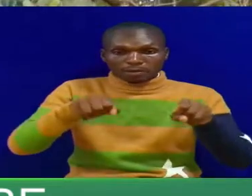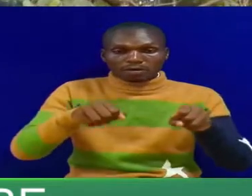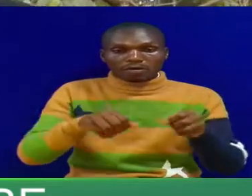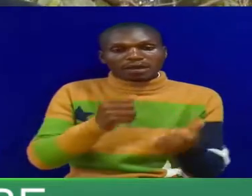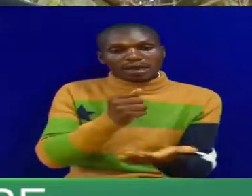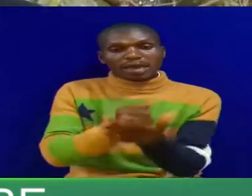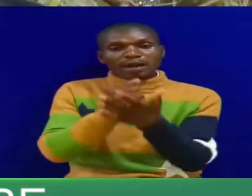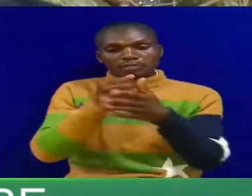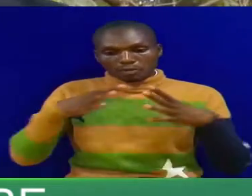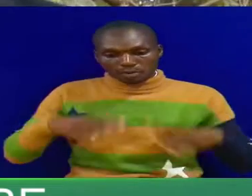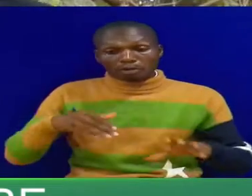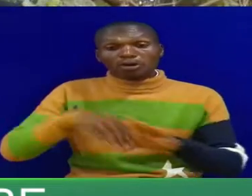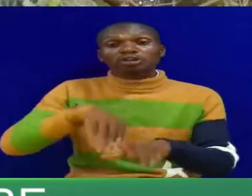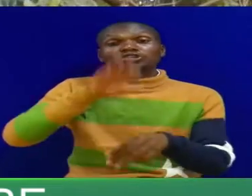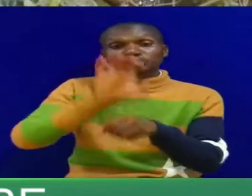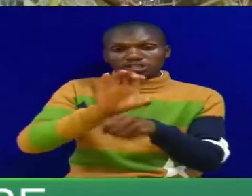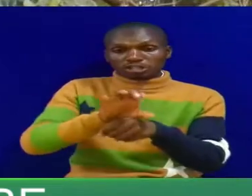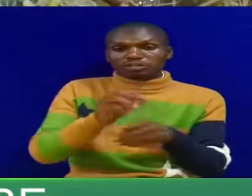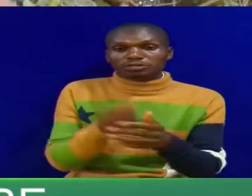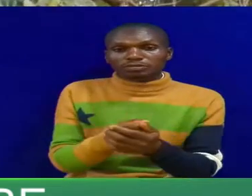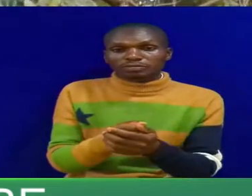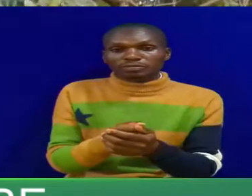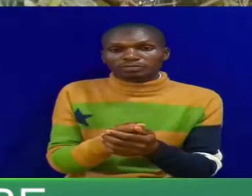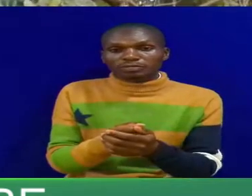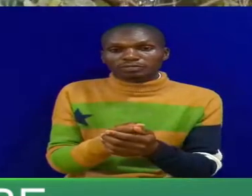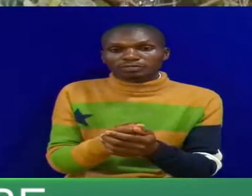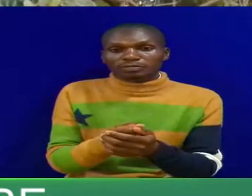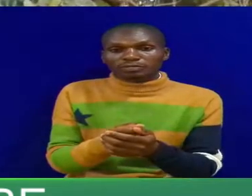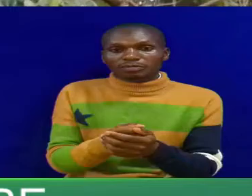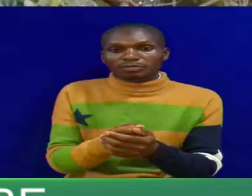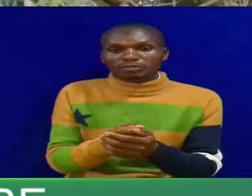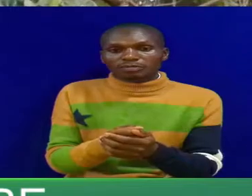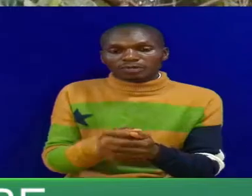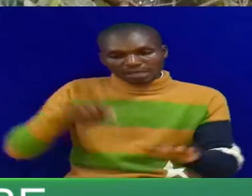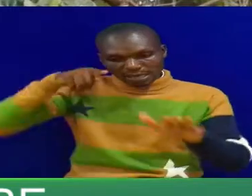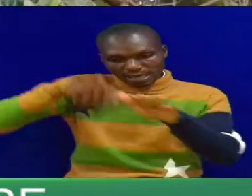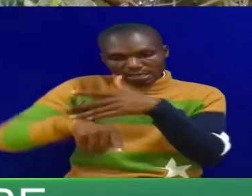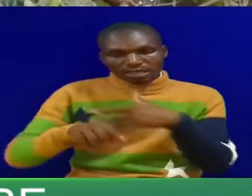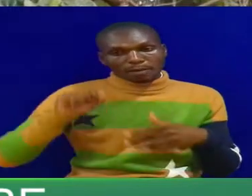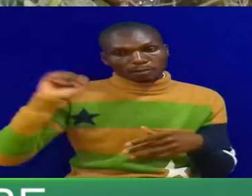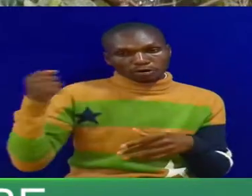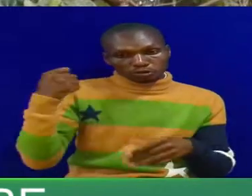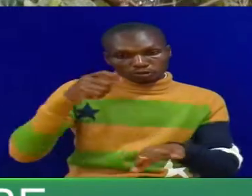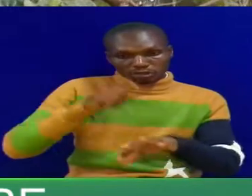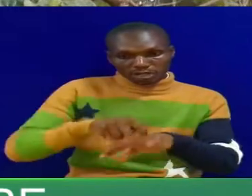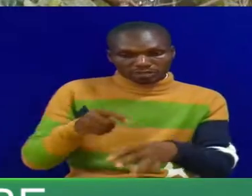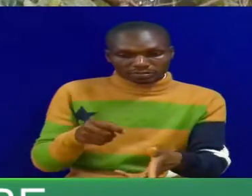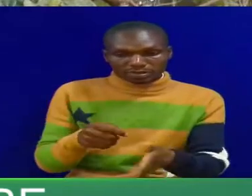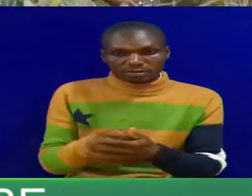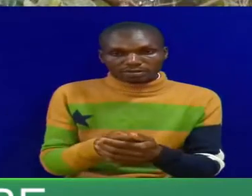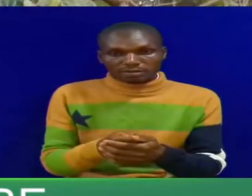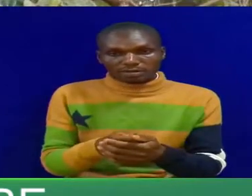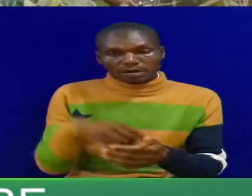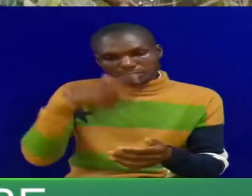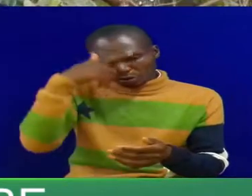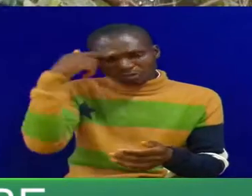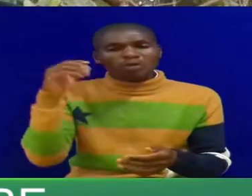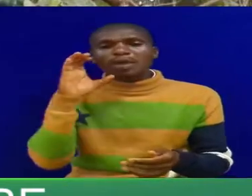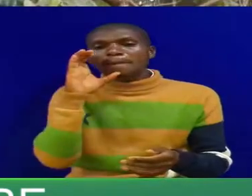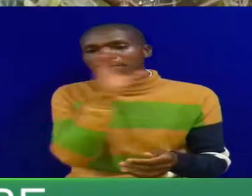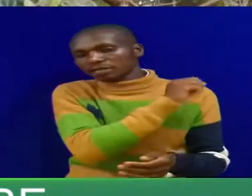our people in our churches to be able to get into the political arena, because what is lacking